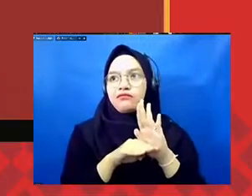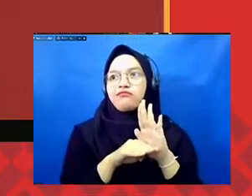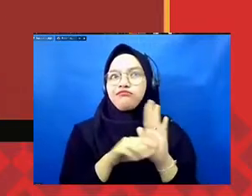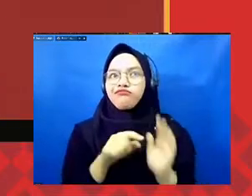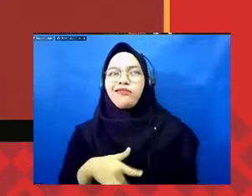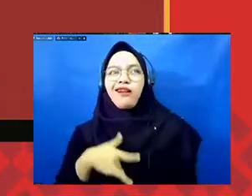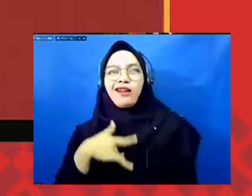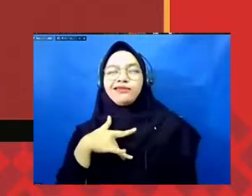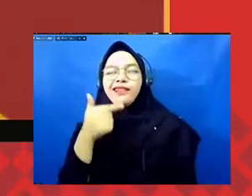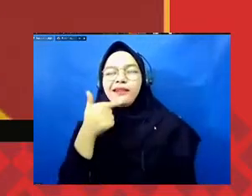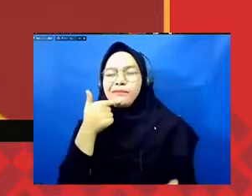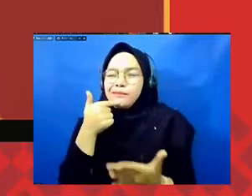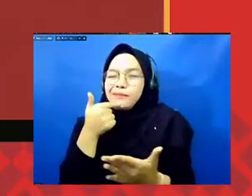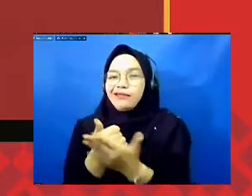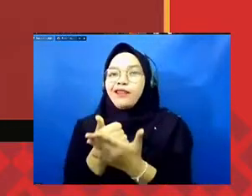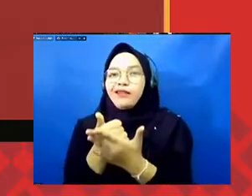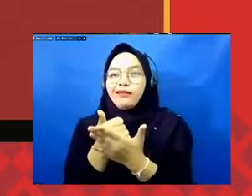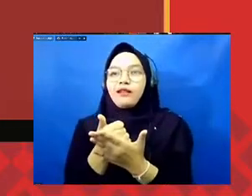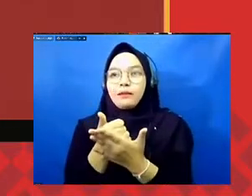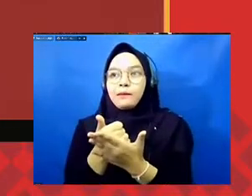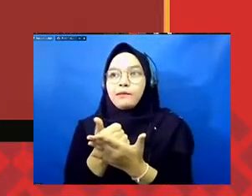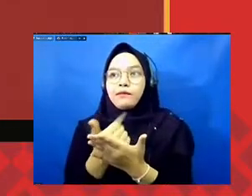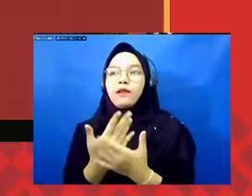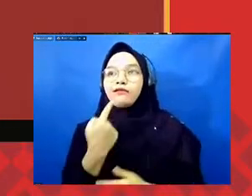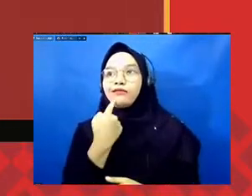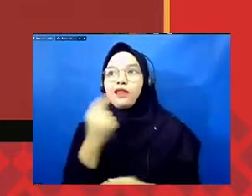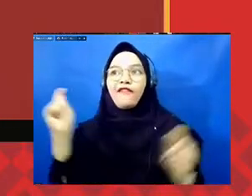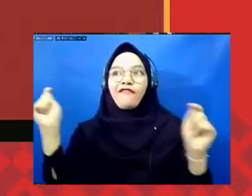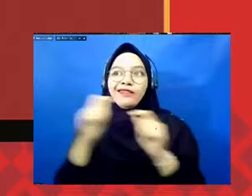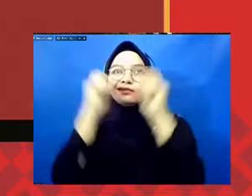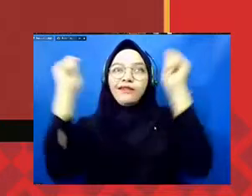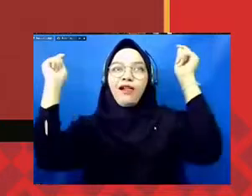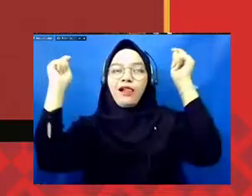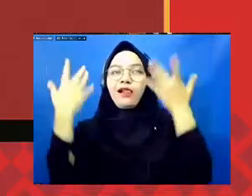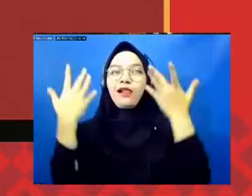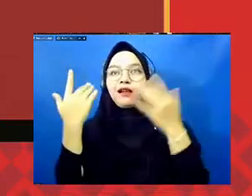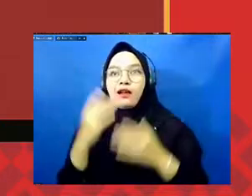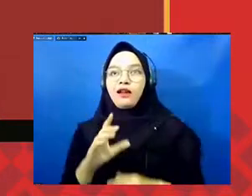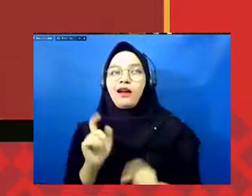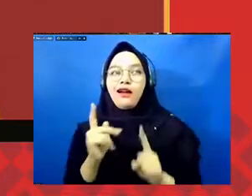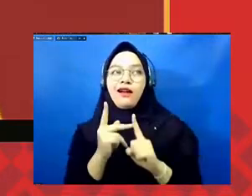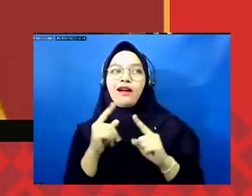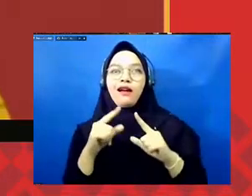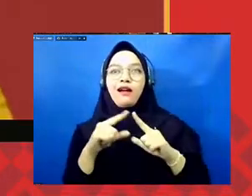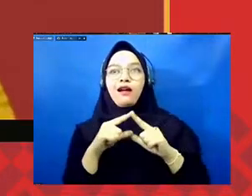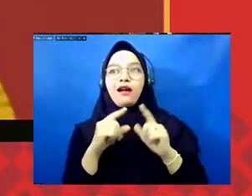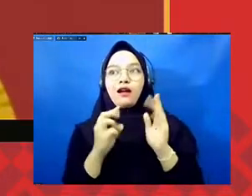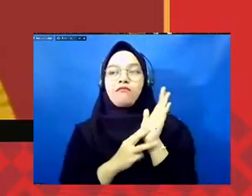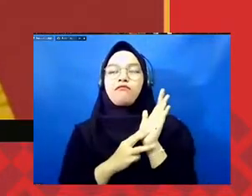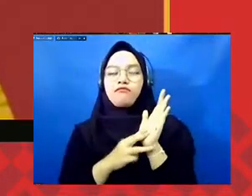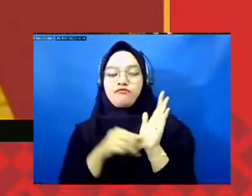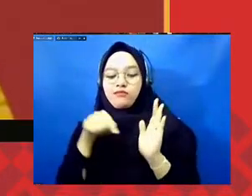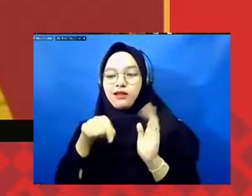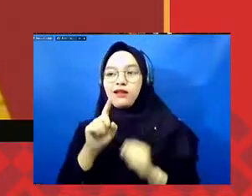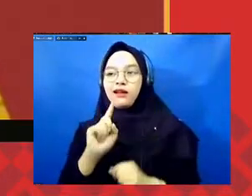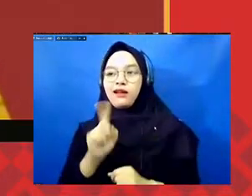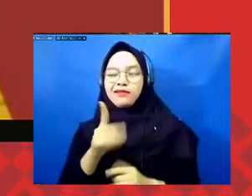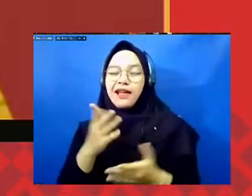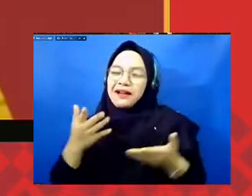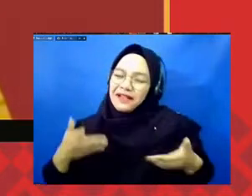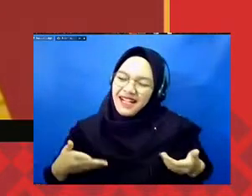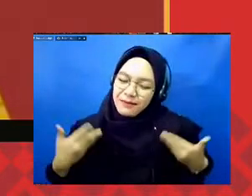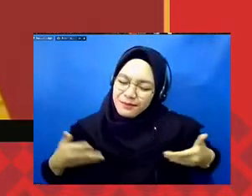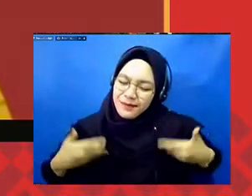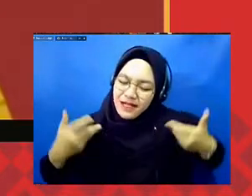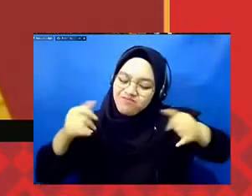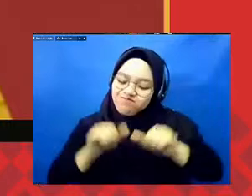ya. Festival Human Rights. Ini festival harusnya ada kegembiraan